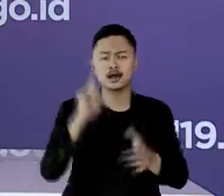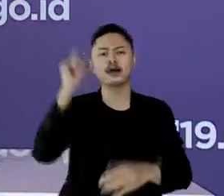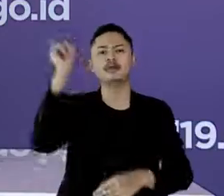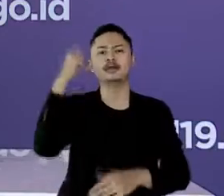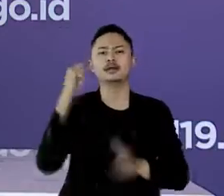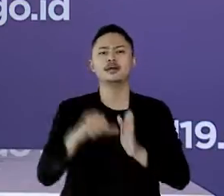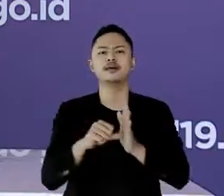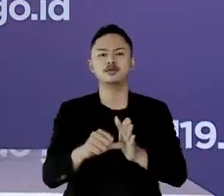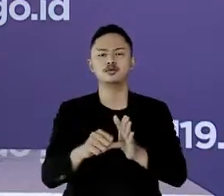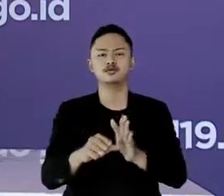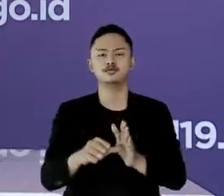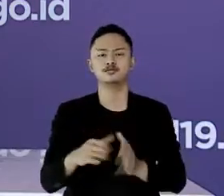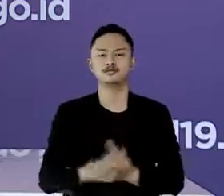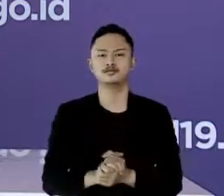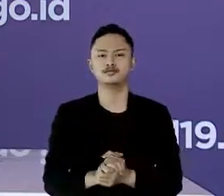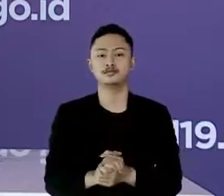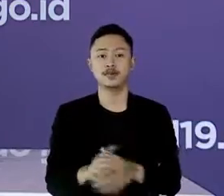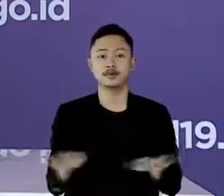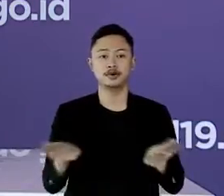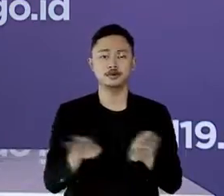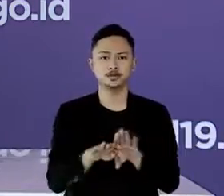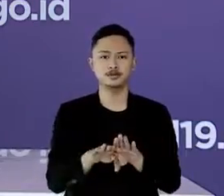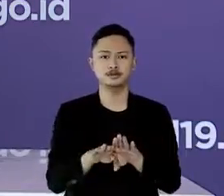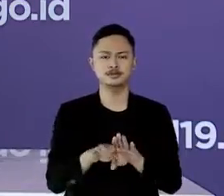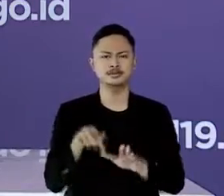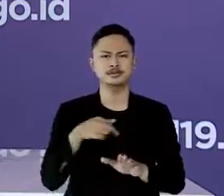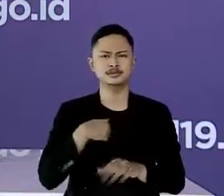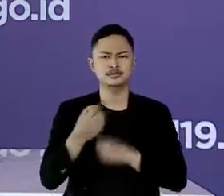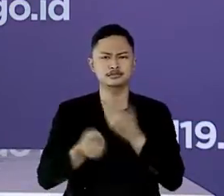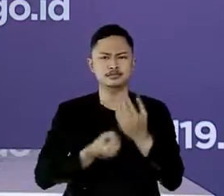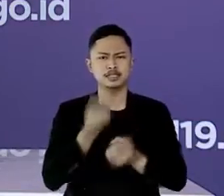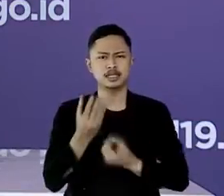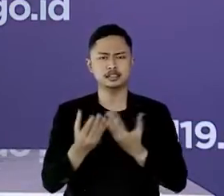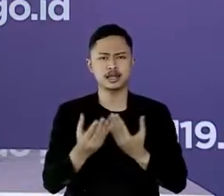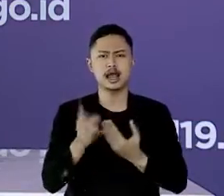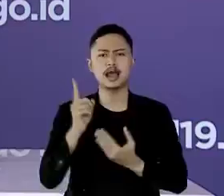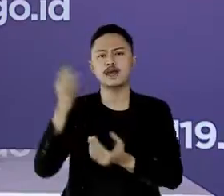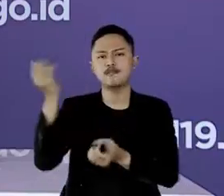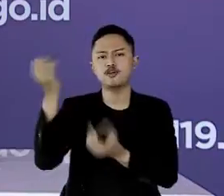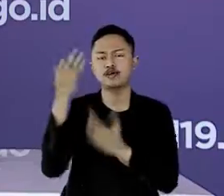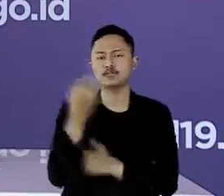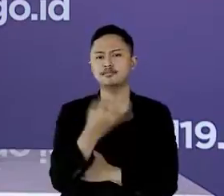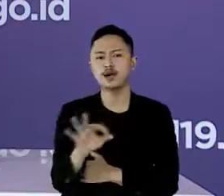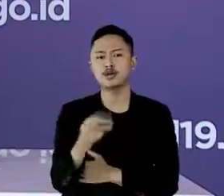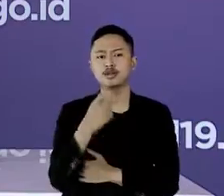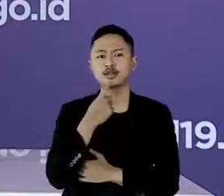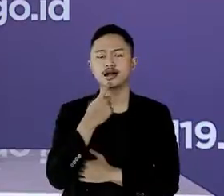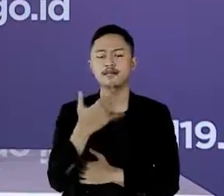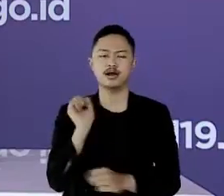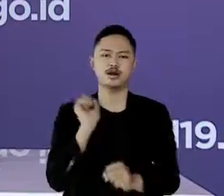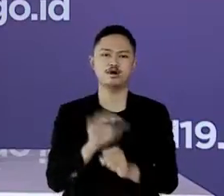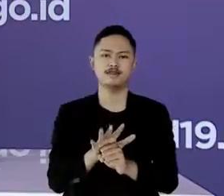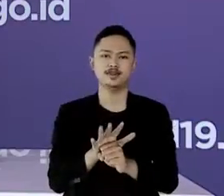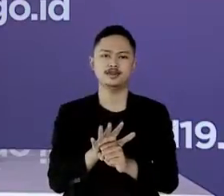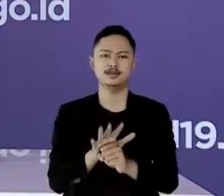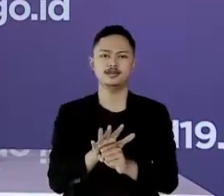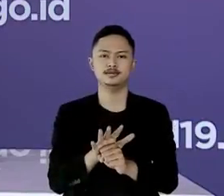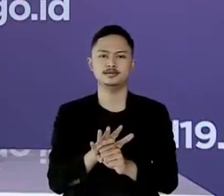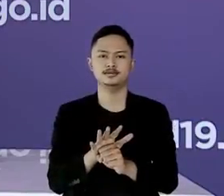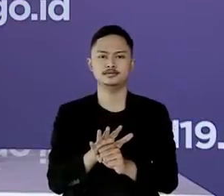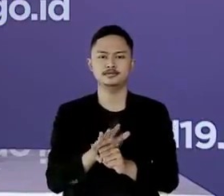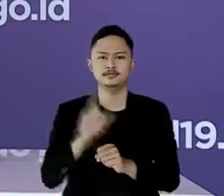dengan segera sebagai penutup Saya ingin menyampaikan informasi terkini terkait covert 19